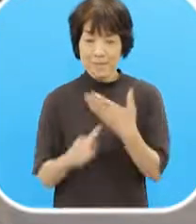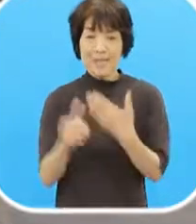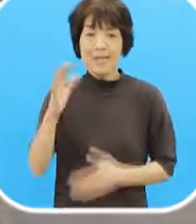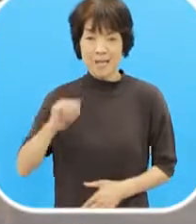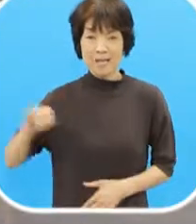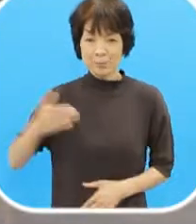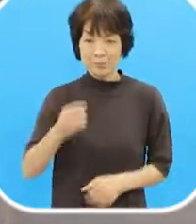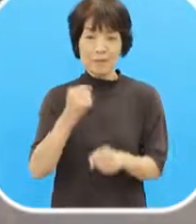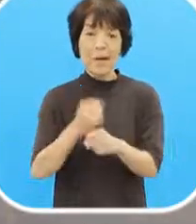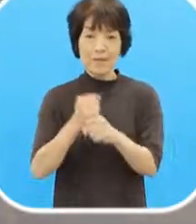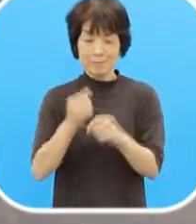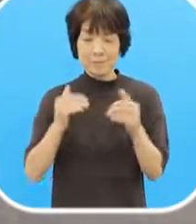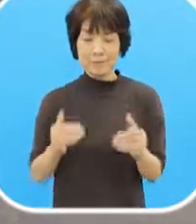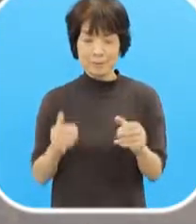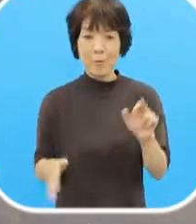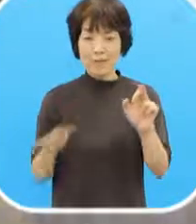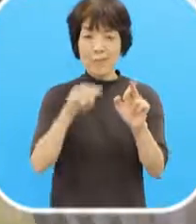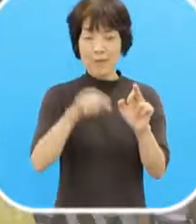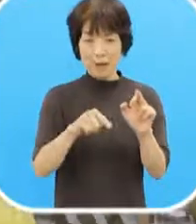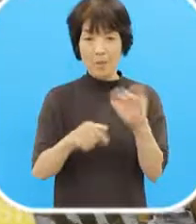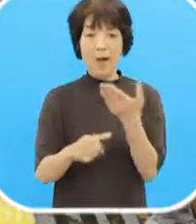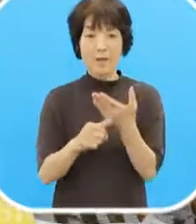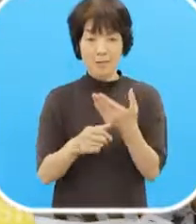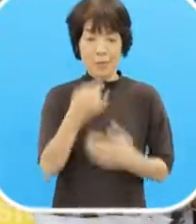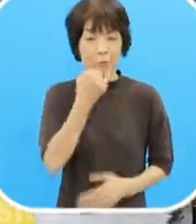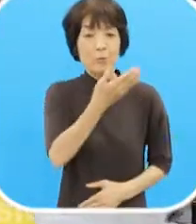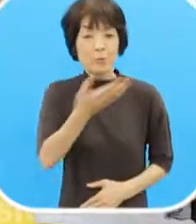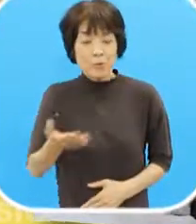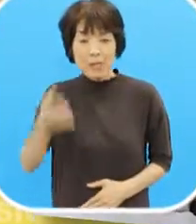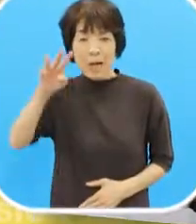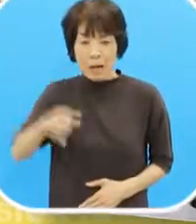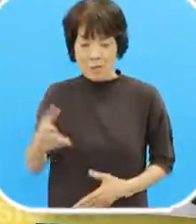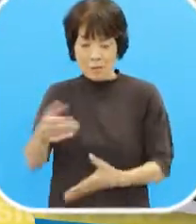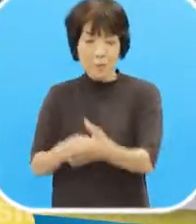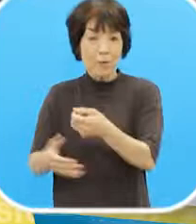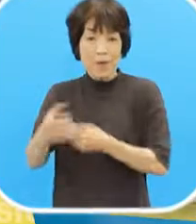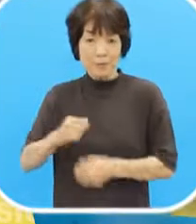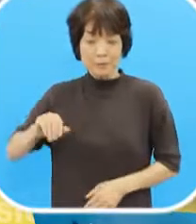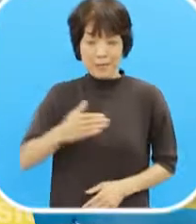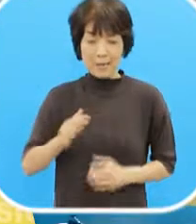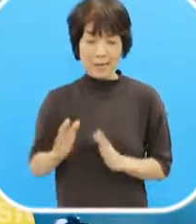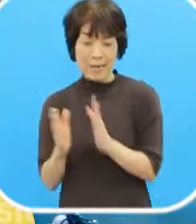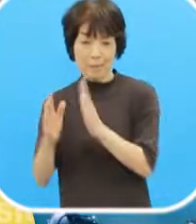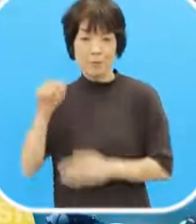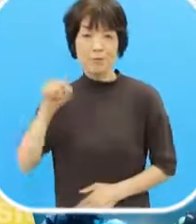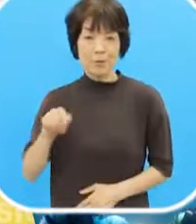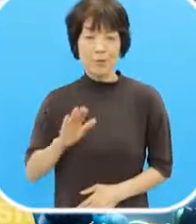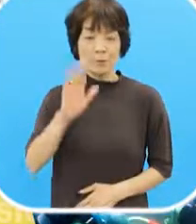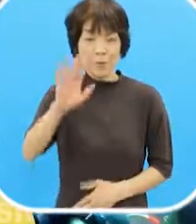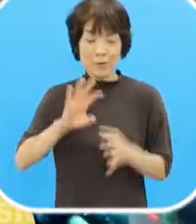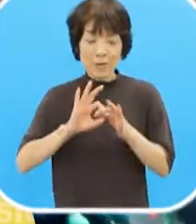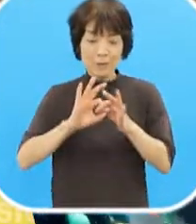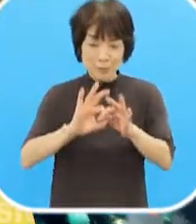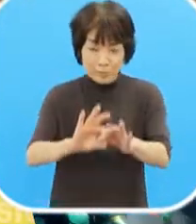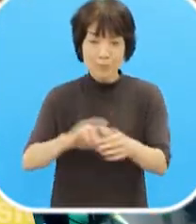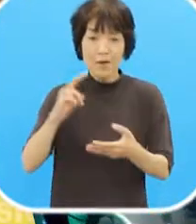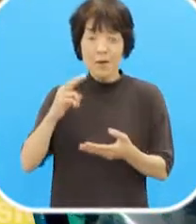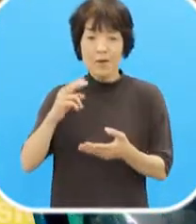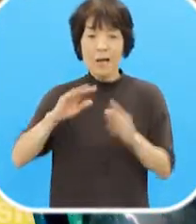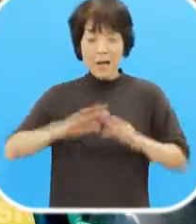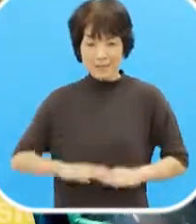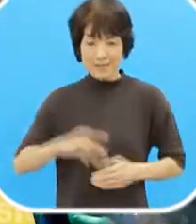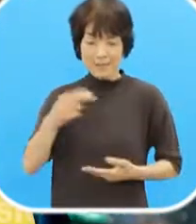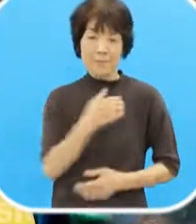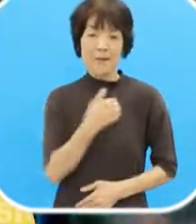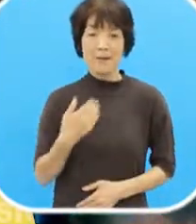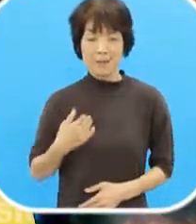秋田県水産振興センターは秋田の海や川などで獲れる魚や海藻などを将来にわたって安定的に